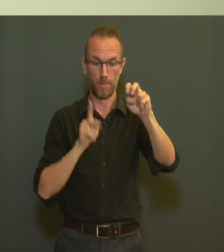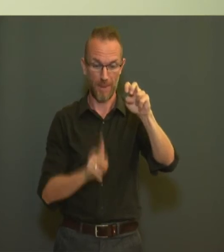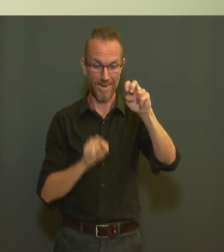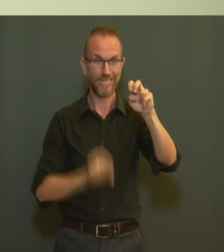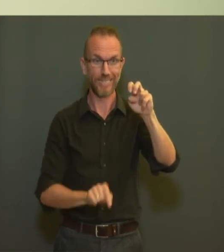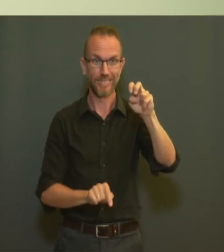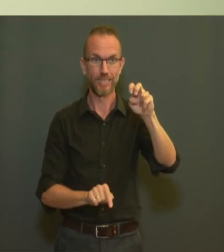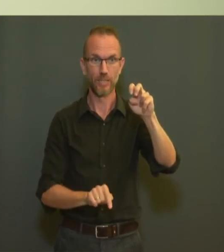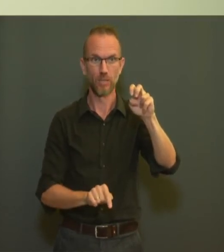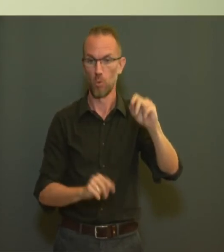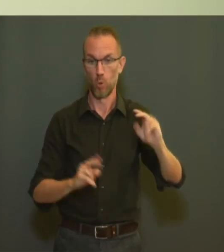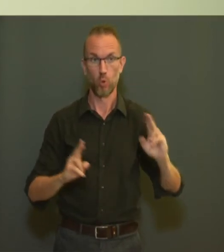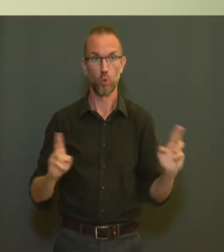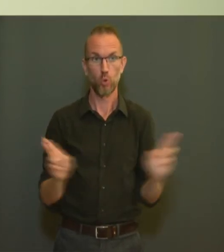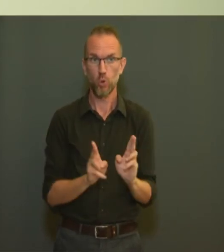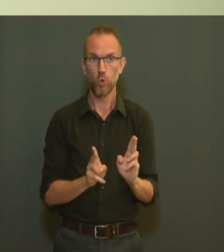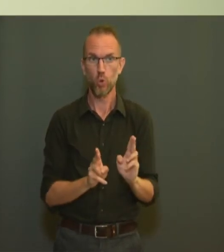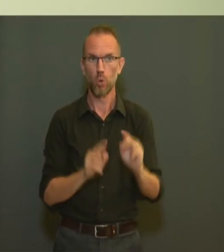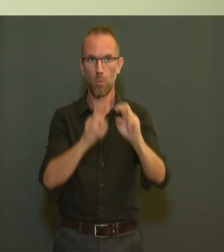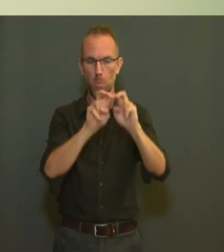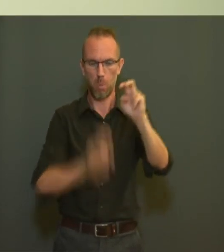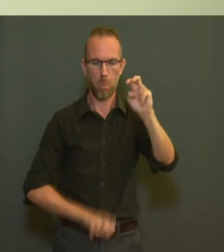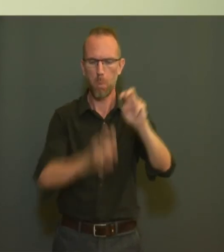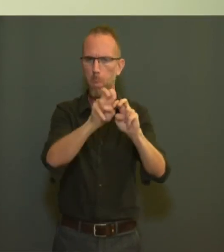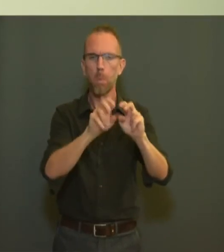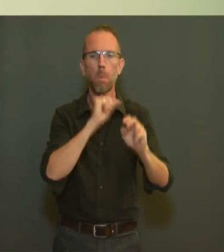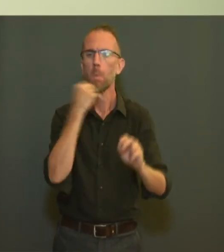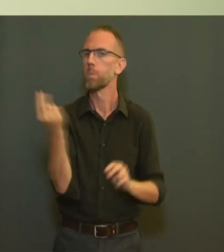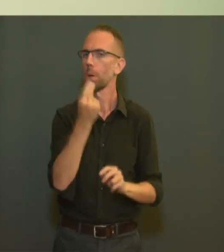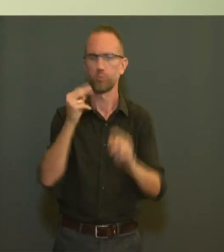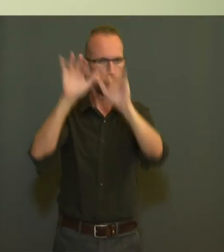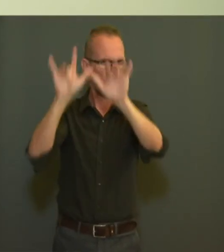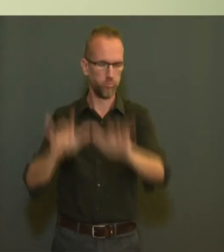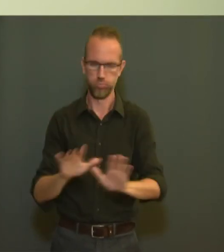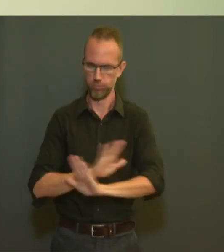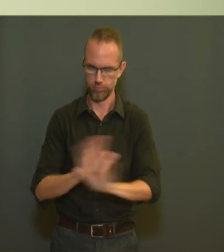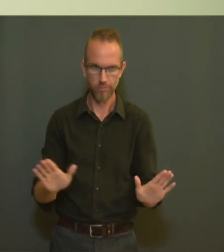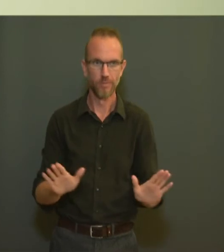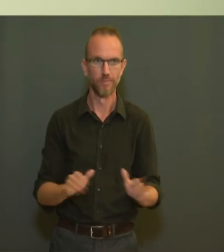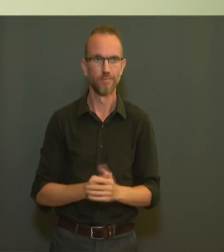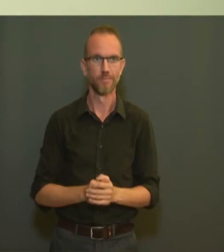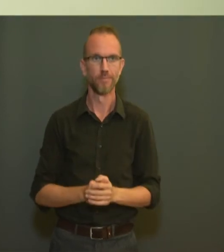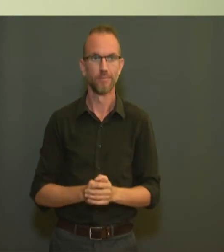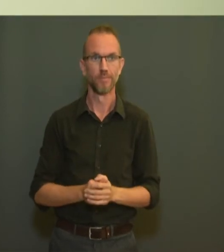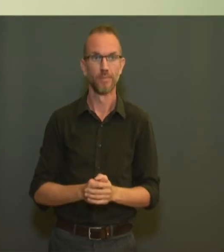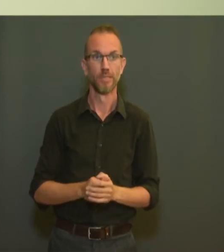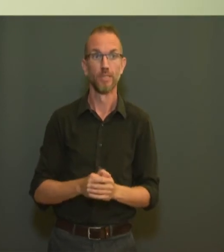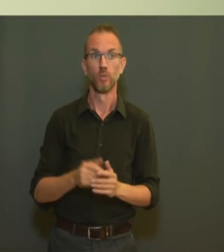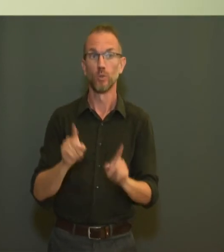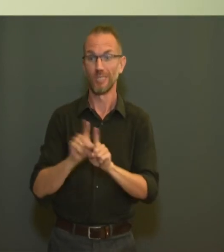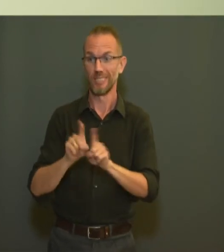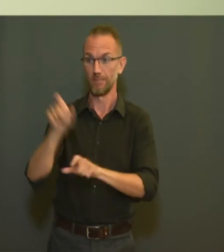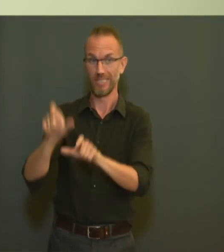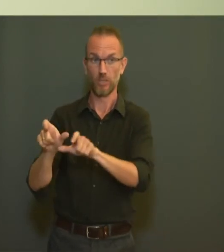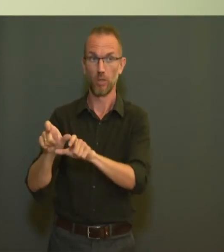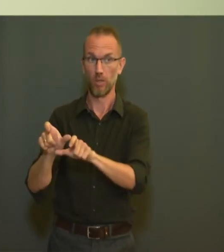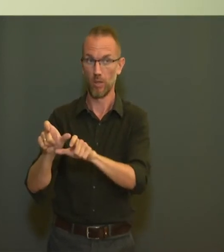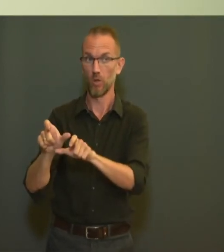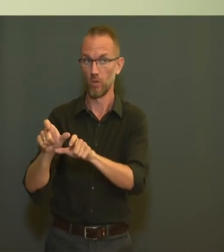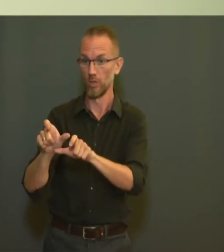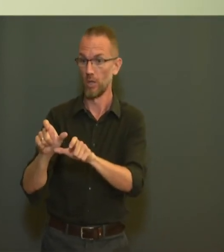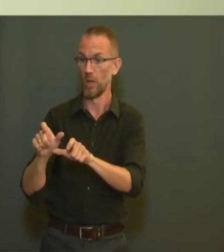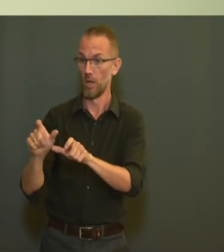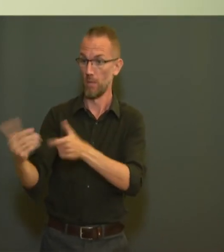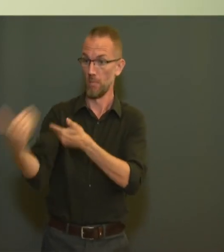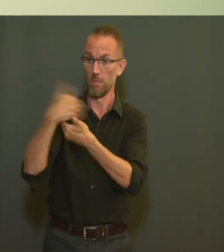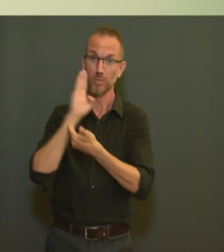le remplir. Et c'est vrai aussi si vous comptez séjourner en Belgique plus de 48 heures. Donc à nouveau, si vous êtes un Belge de